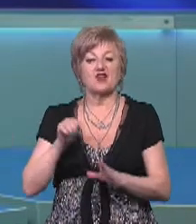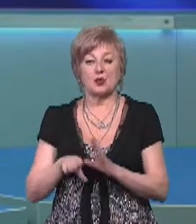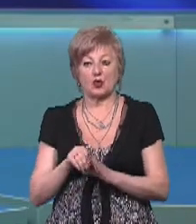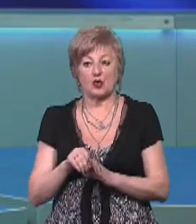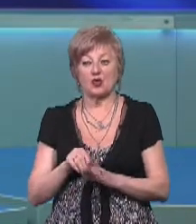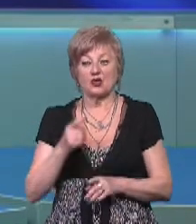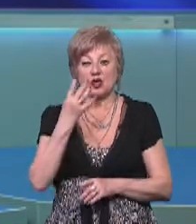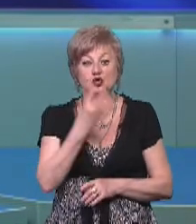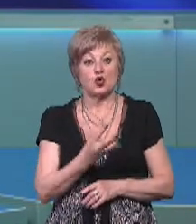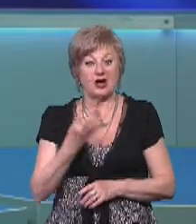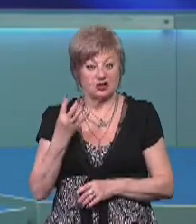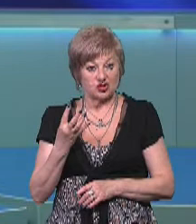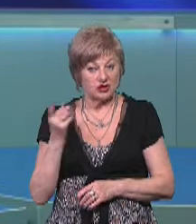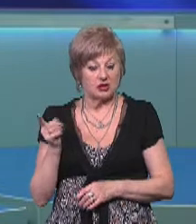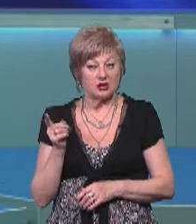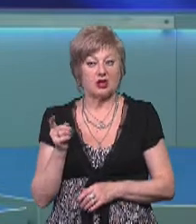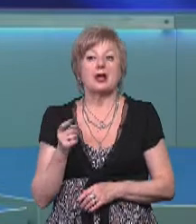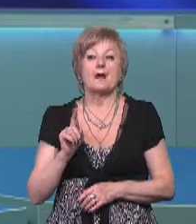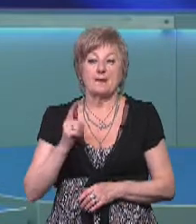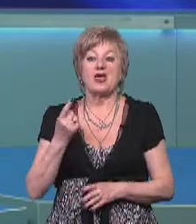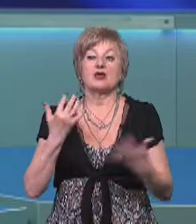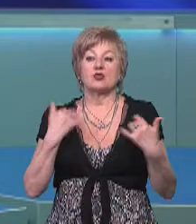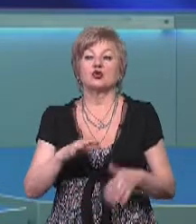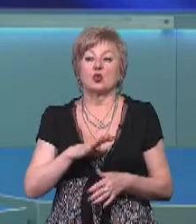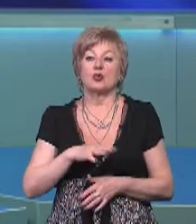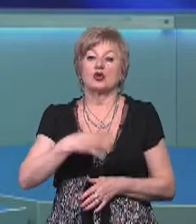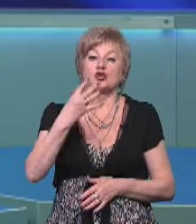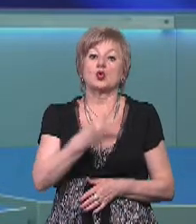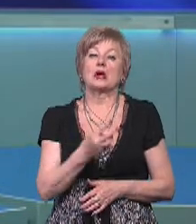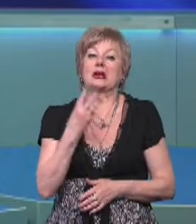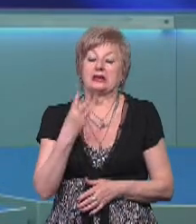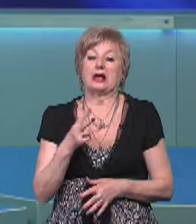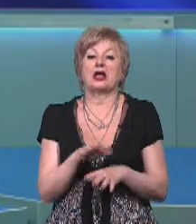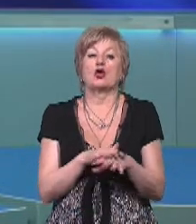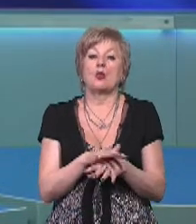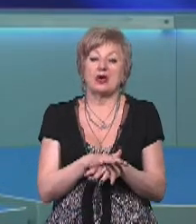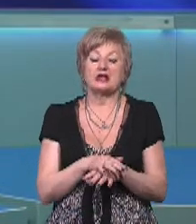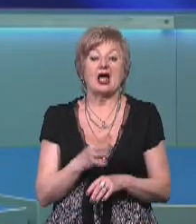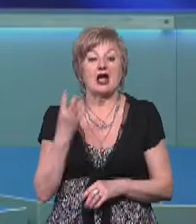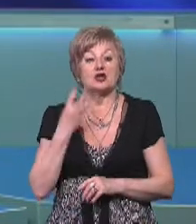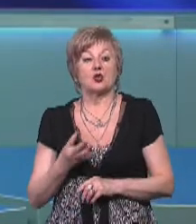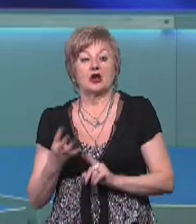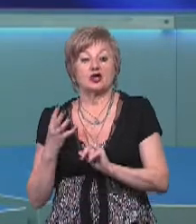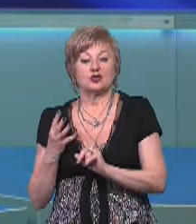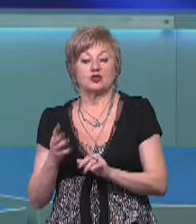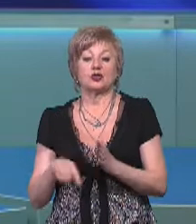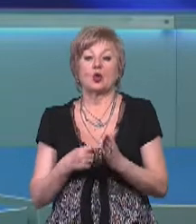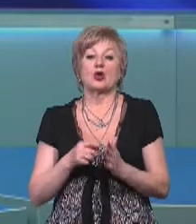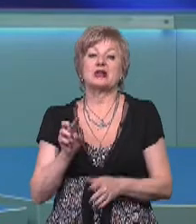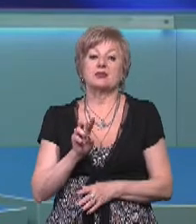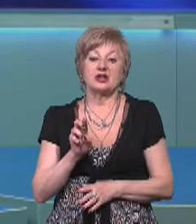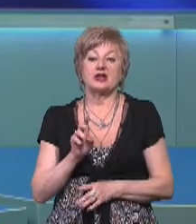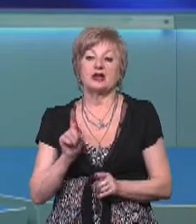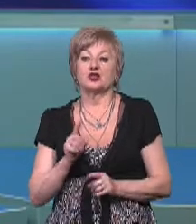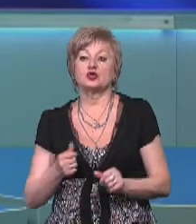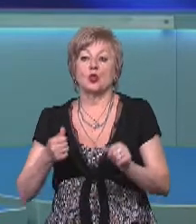цих 44 перші місцеві вибори пройшли в 43 громадах. 44-та – це місто Бердянськ, яке